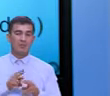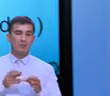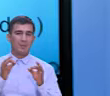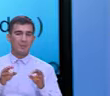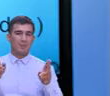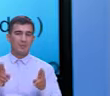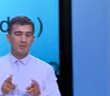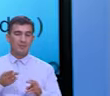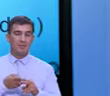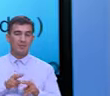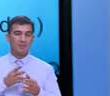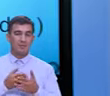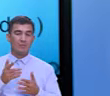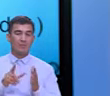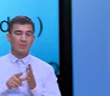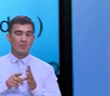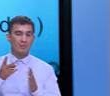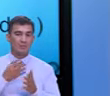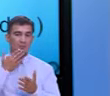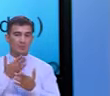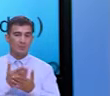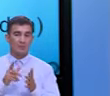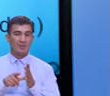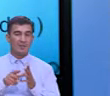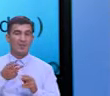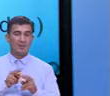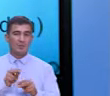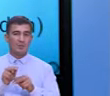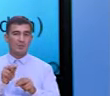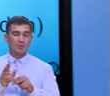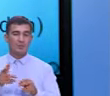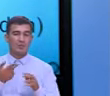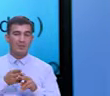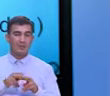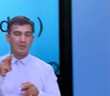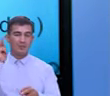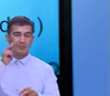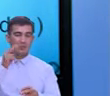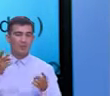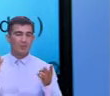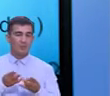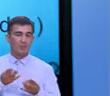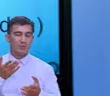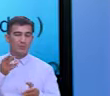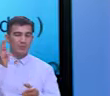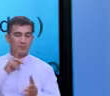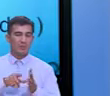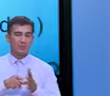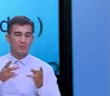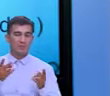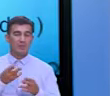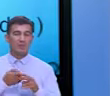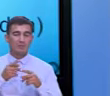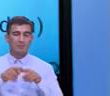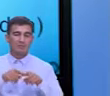taqsimlash uchun geometriyaga murojaat qilish kerak. Ana shuning uchun ham biz siz bilan geometriya fanini shu bu yil boshladik.